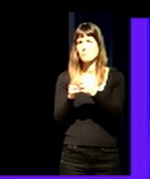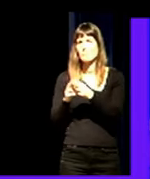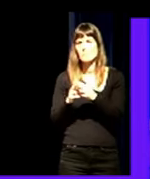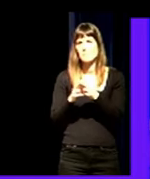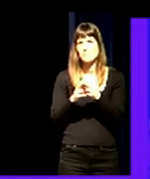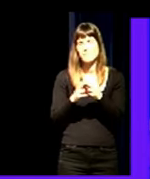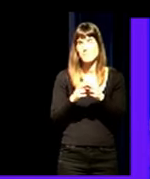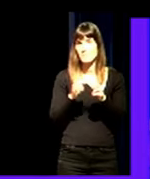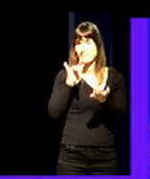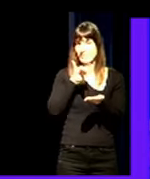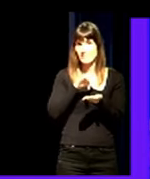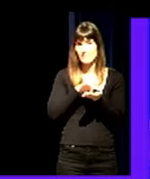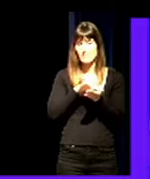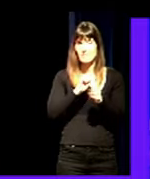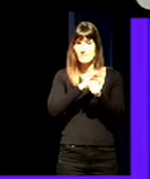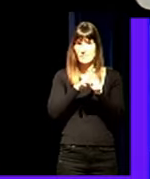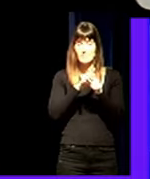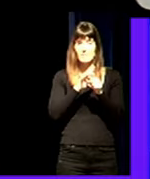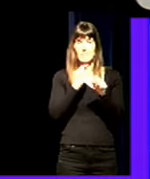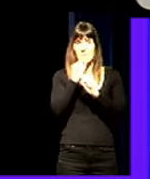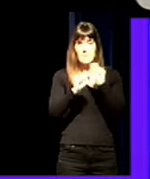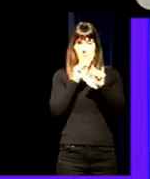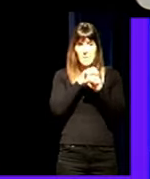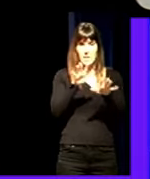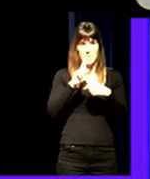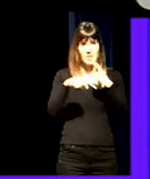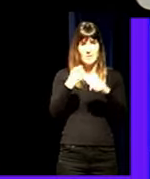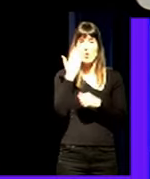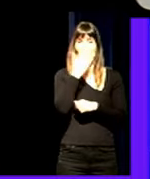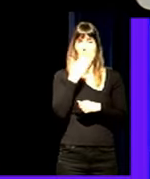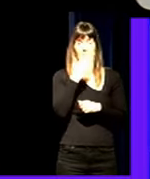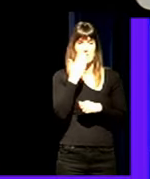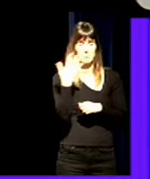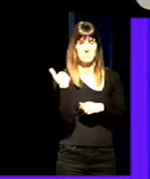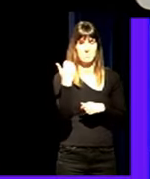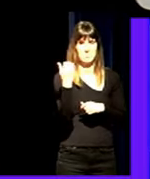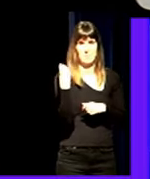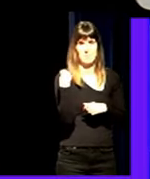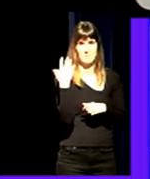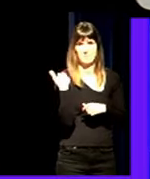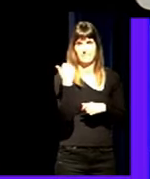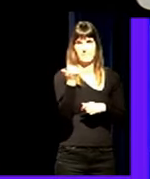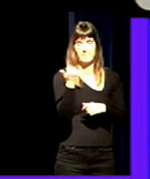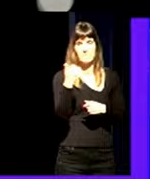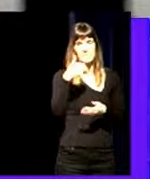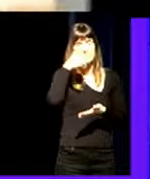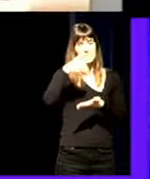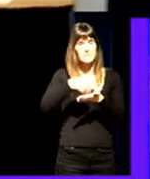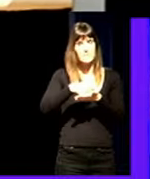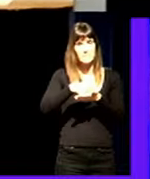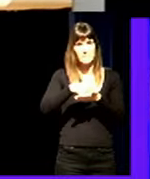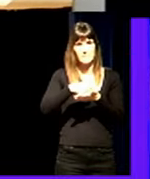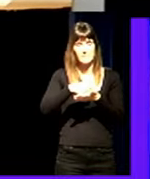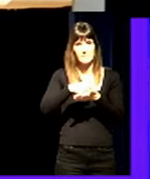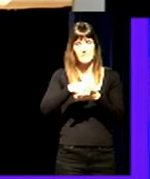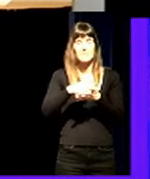pandemia eta gero, eskola batetan deitu egin zidaten, ez da? Eta eskatu egin zidaten, hirugarren lehen hezkuntzako klase bat ematea,